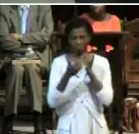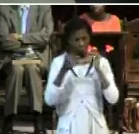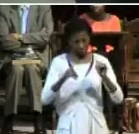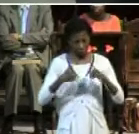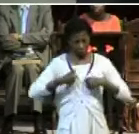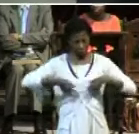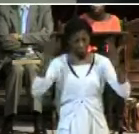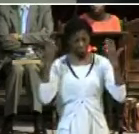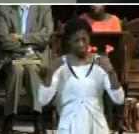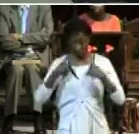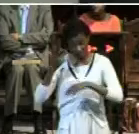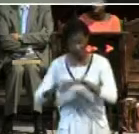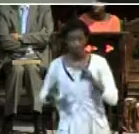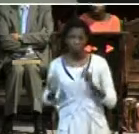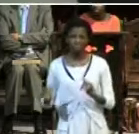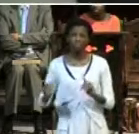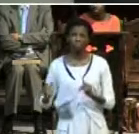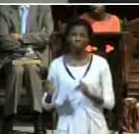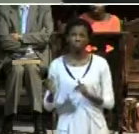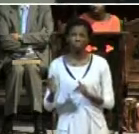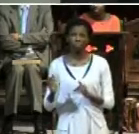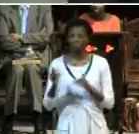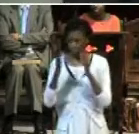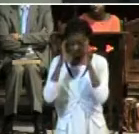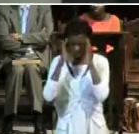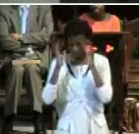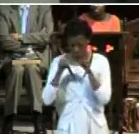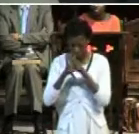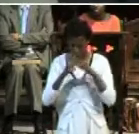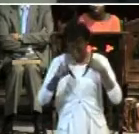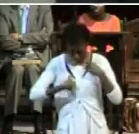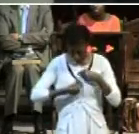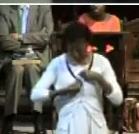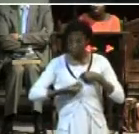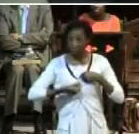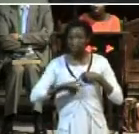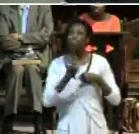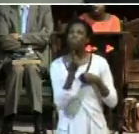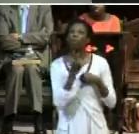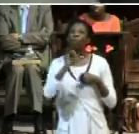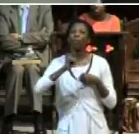faire. Et du coup, elle a un parfum autour du cou.